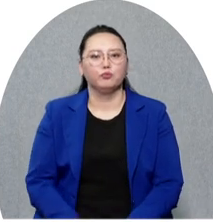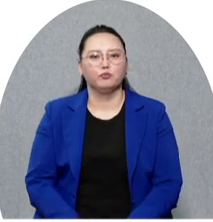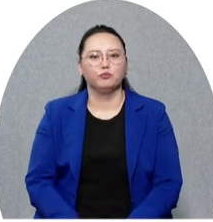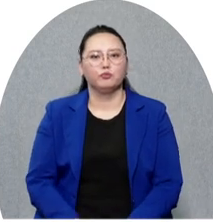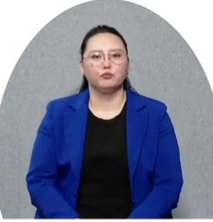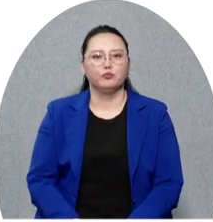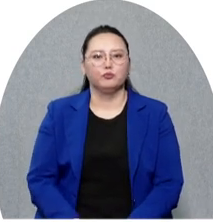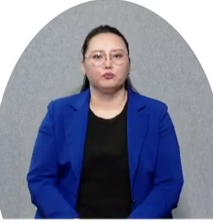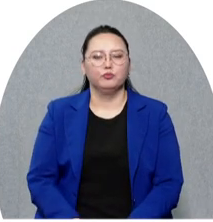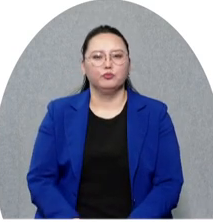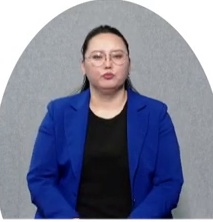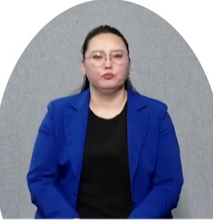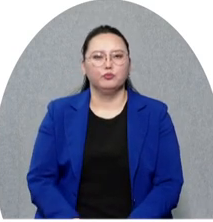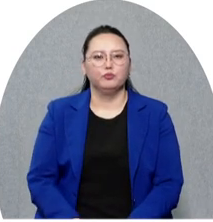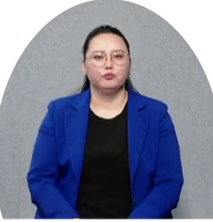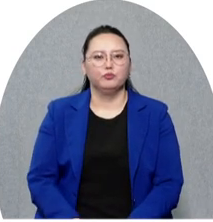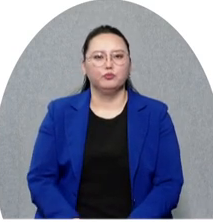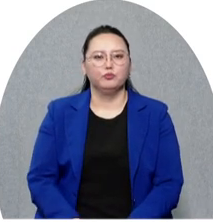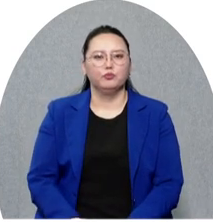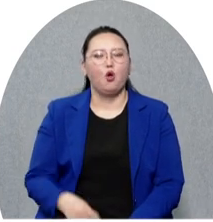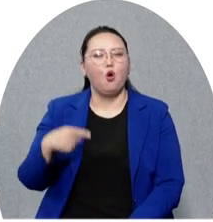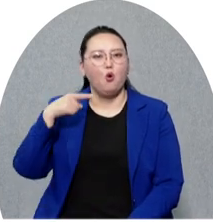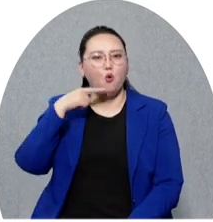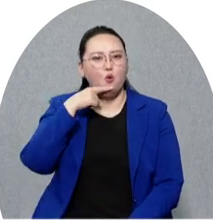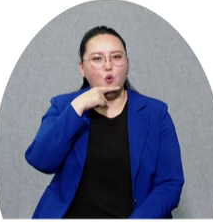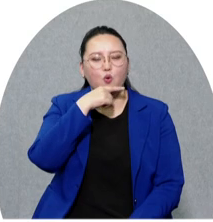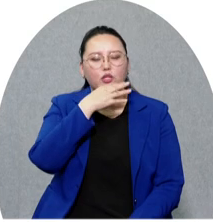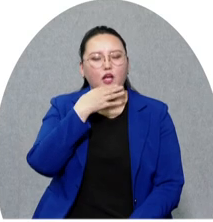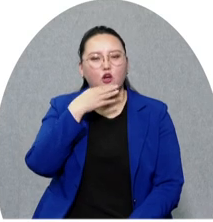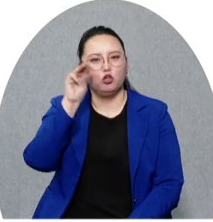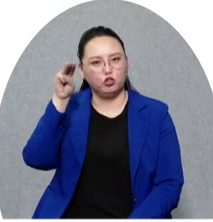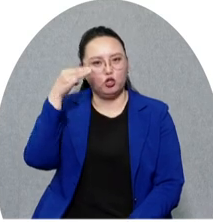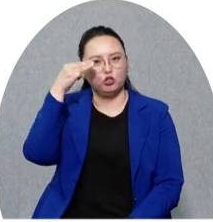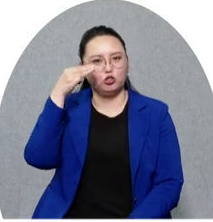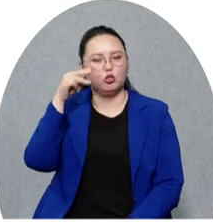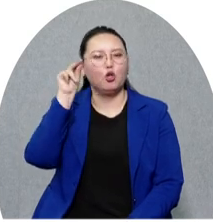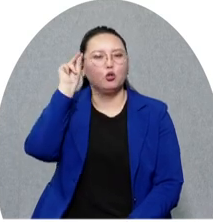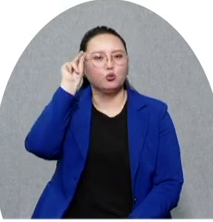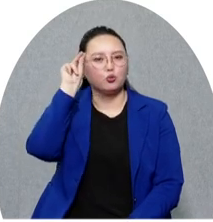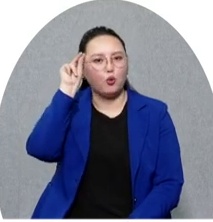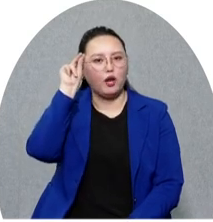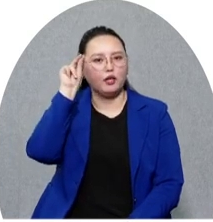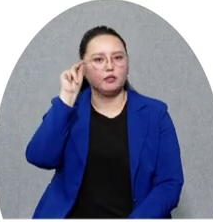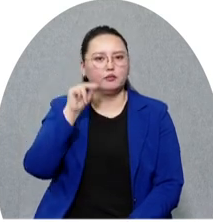дэлгэцэн анхаарлаа хандуулъя. За тэгэхээр бид энд бол улаан нар тодруулсан сурах уу,